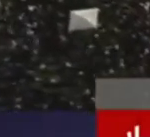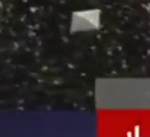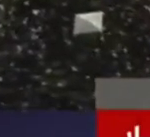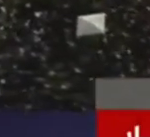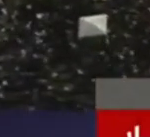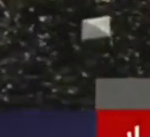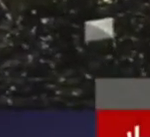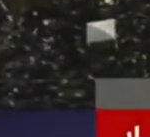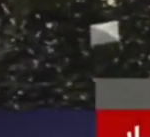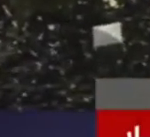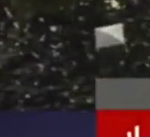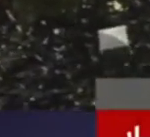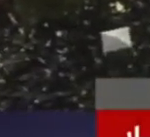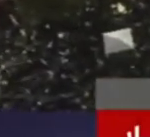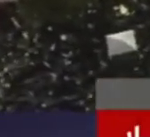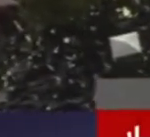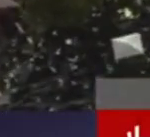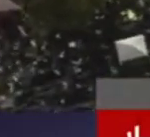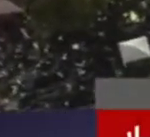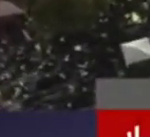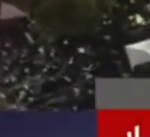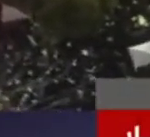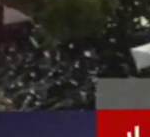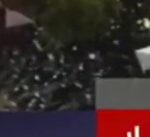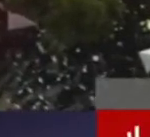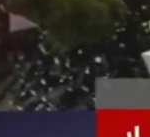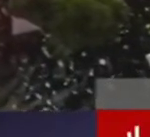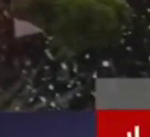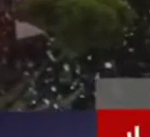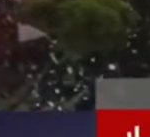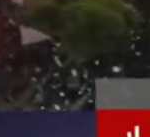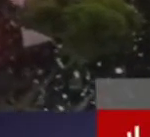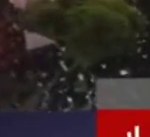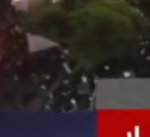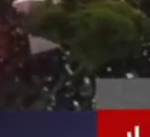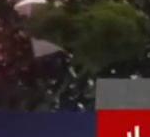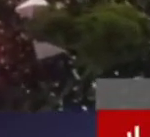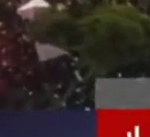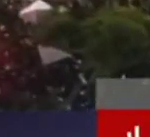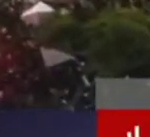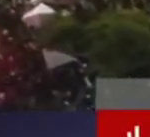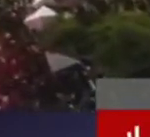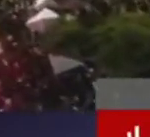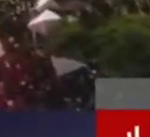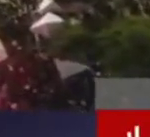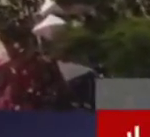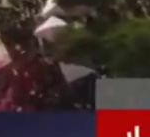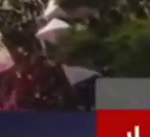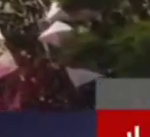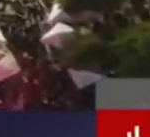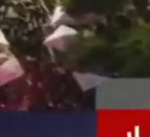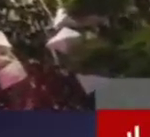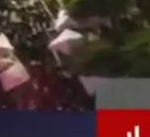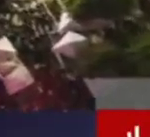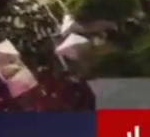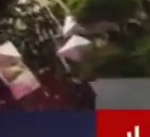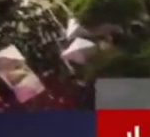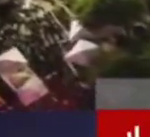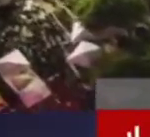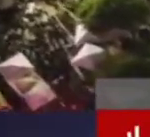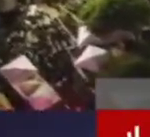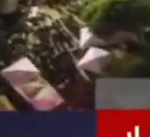ومع كل الالم الذي نعيشوا جميعا في هذه اللحظات الصعبه فما اراه حتى الان في ميدان القتال وفي الجبهه